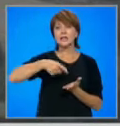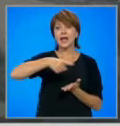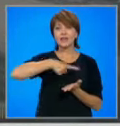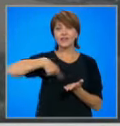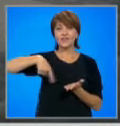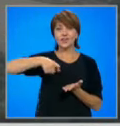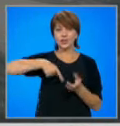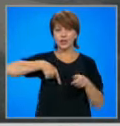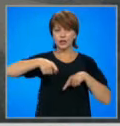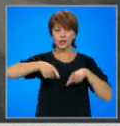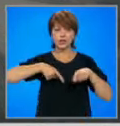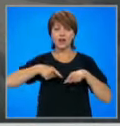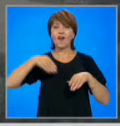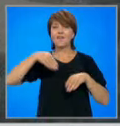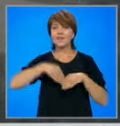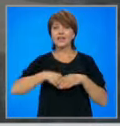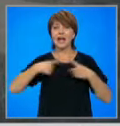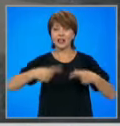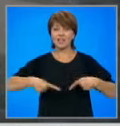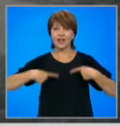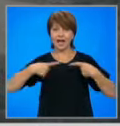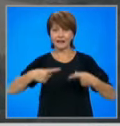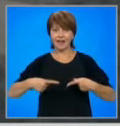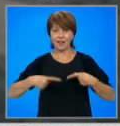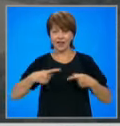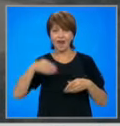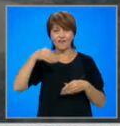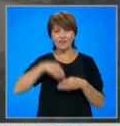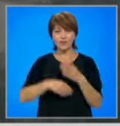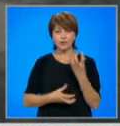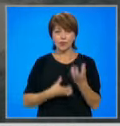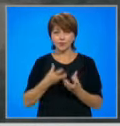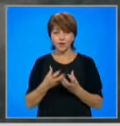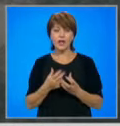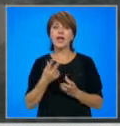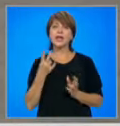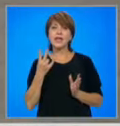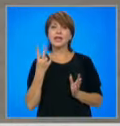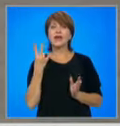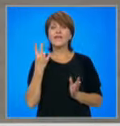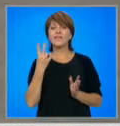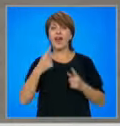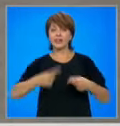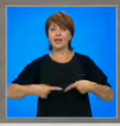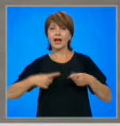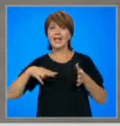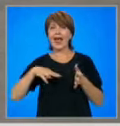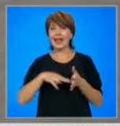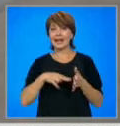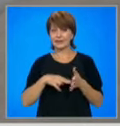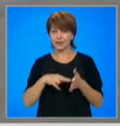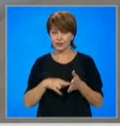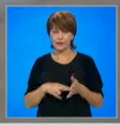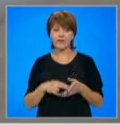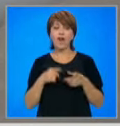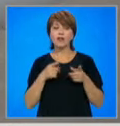от 2 двигателя с вътрешно горене и 2 електрически, а планът е да стане напълно електрически през 2030 година.